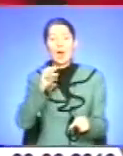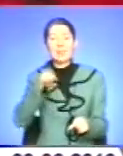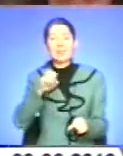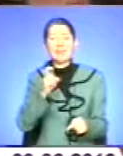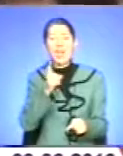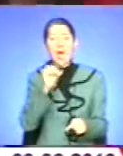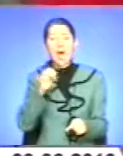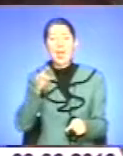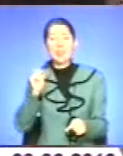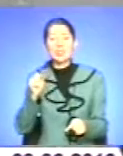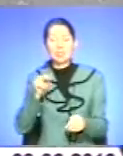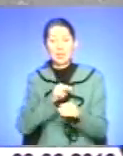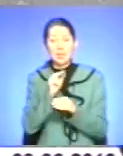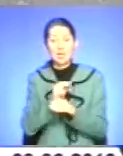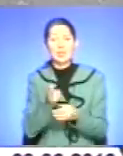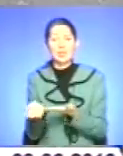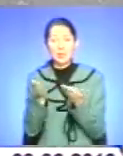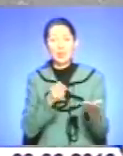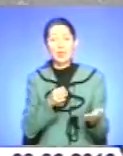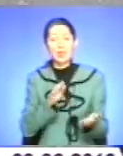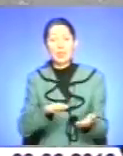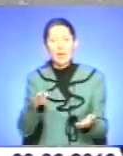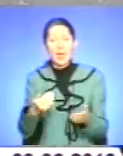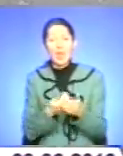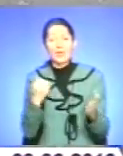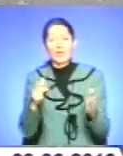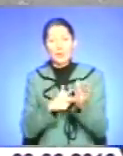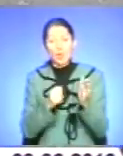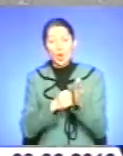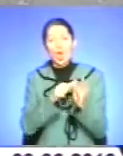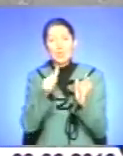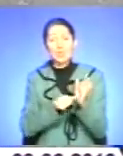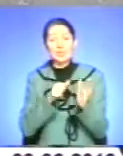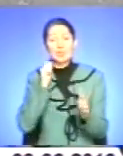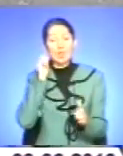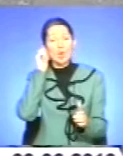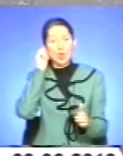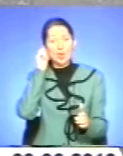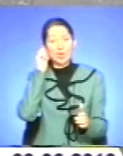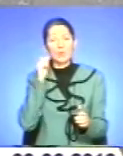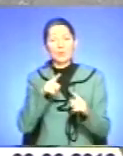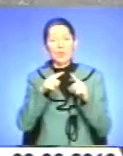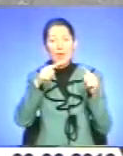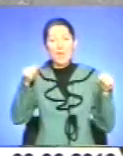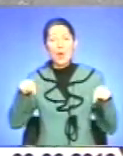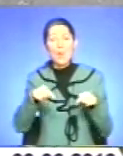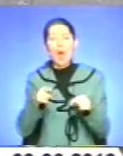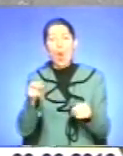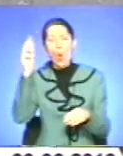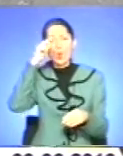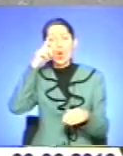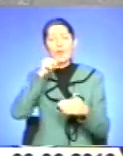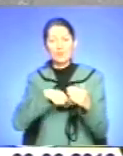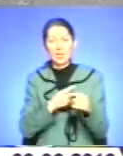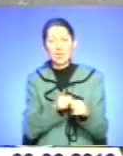до 16 років. У рамках року віри, який проголосила наша церква, ми будемо роздумувати над